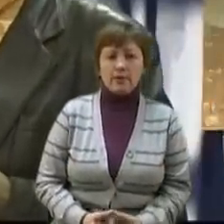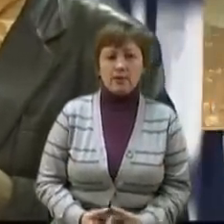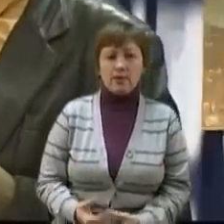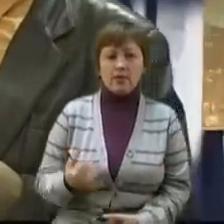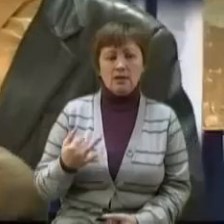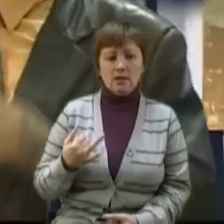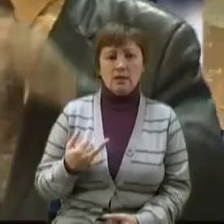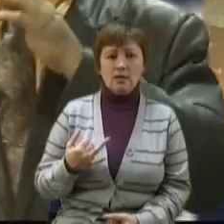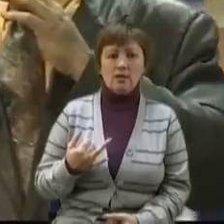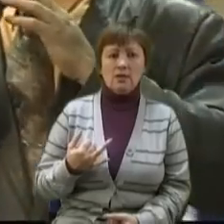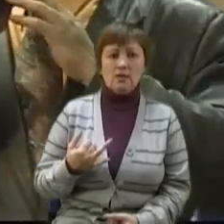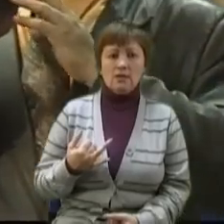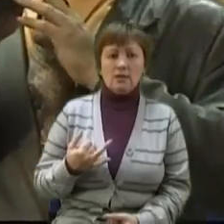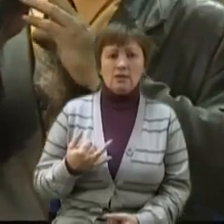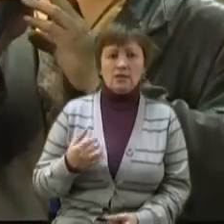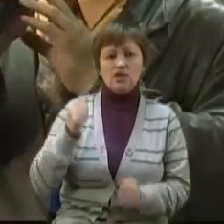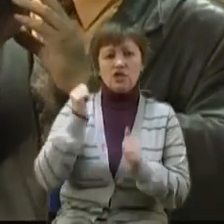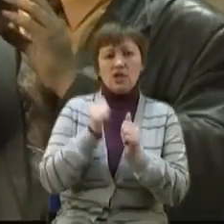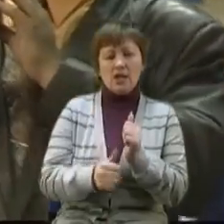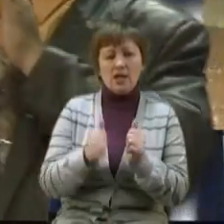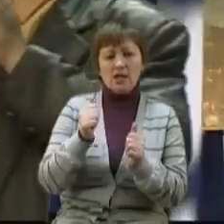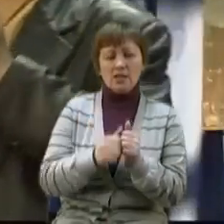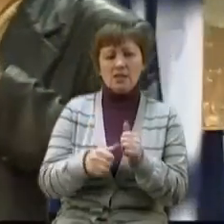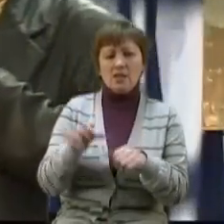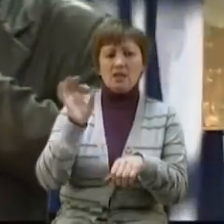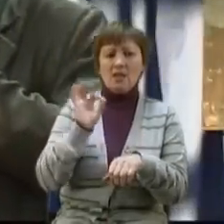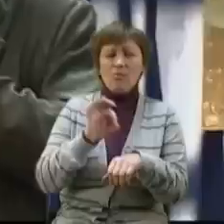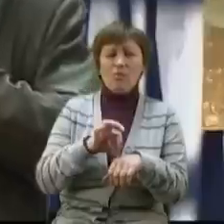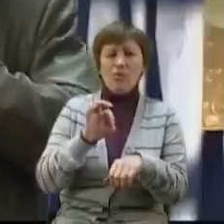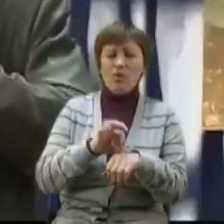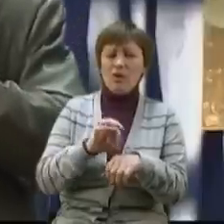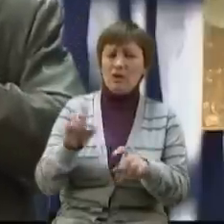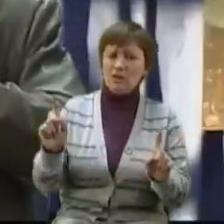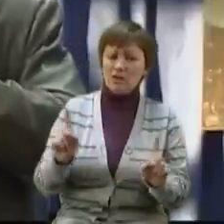И часто так больно, что